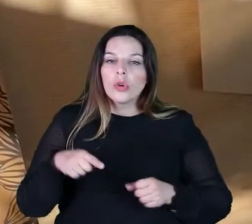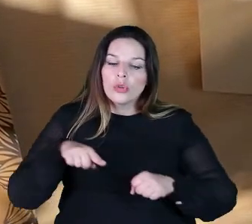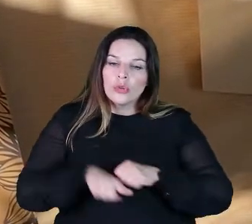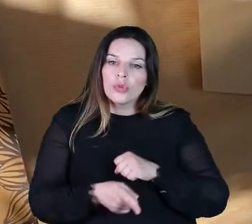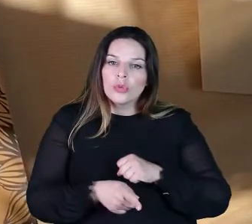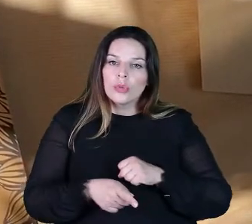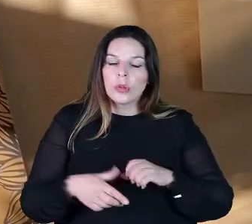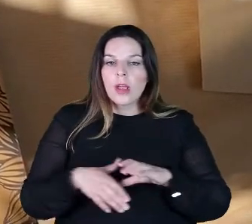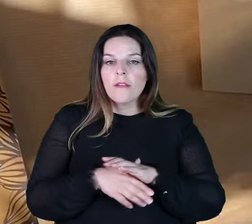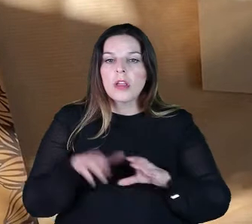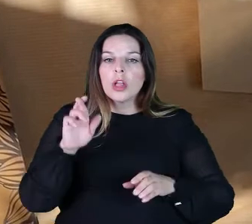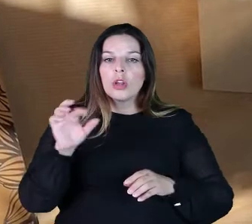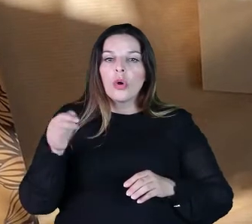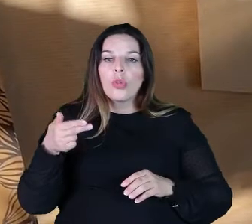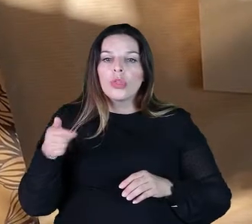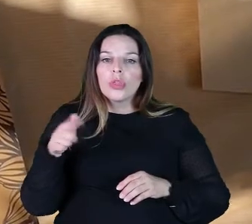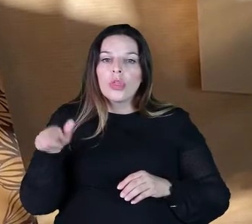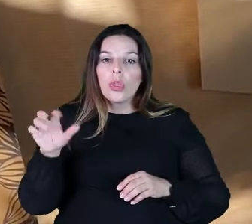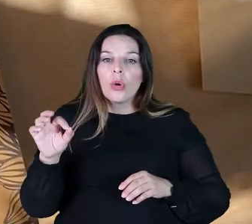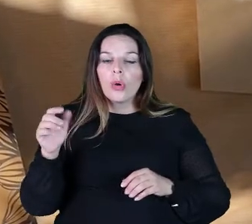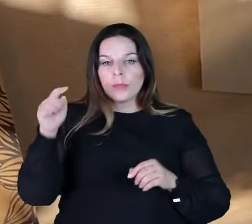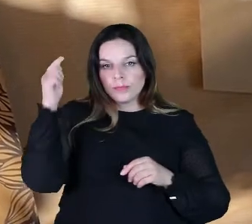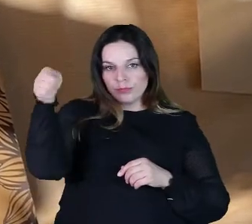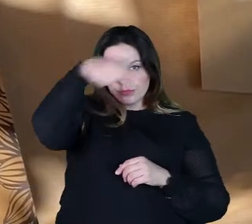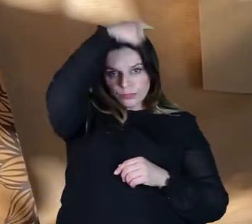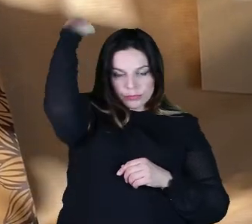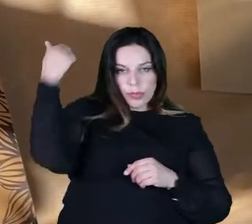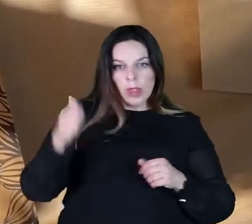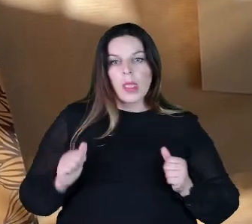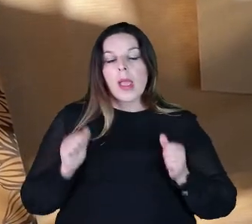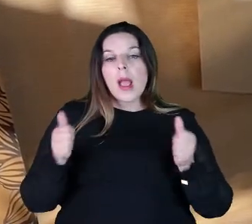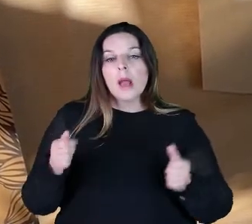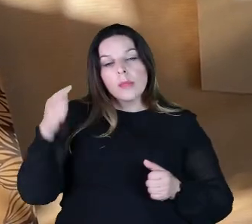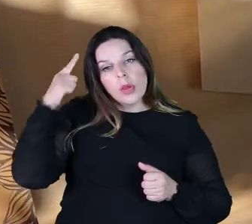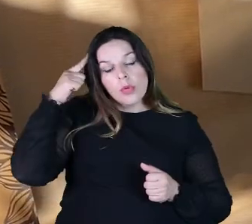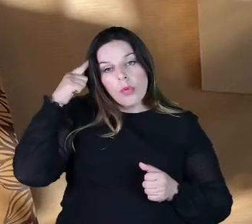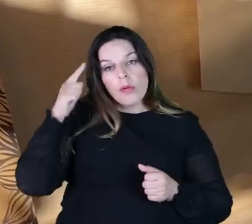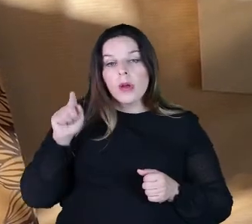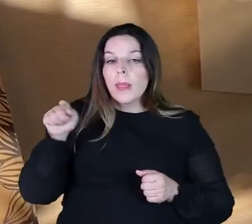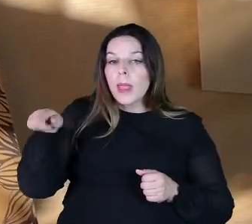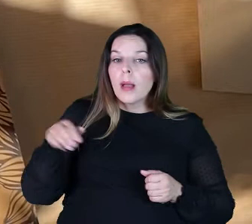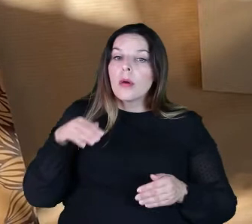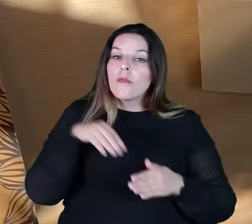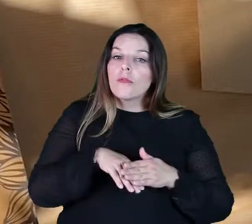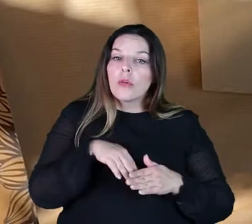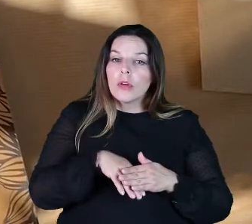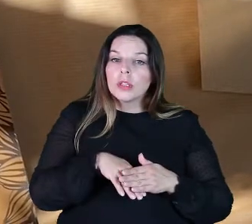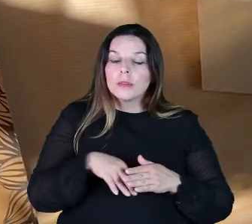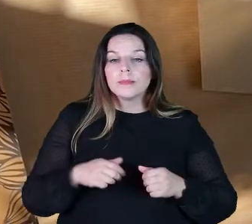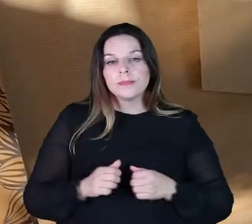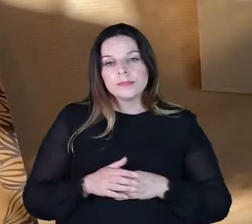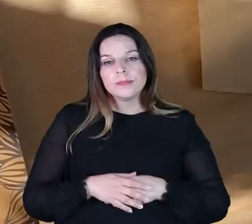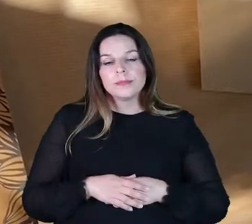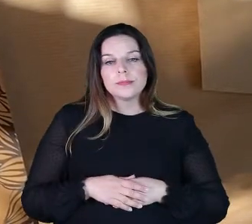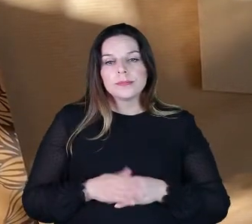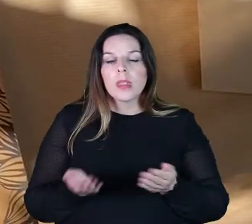dziurkę. Tak, żeby można było tam włożyć głowę. Tak. Robię to w taki sposób, że